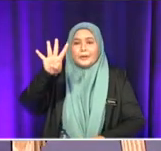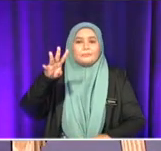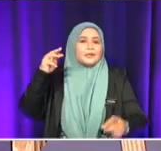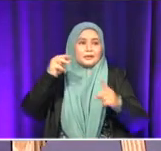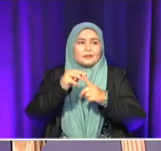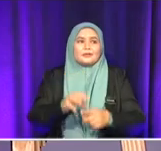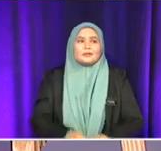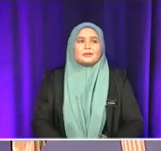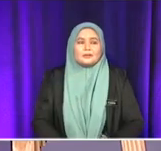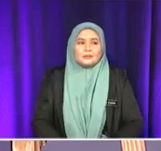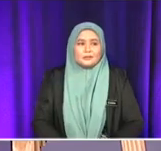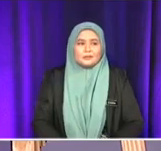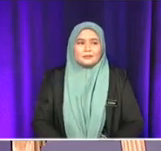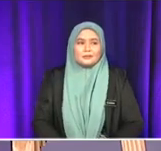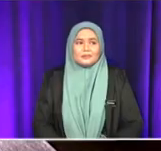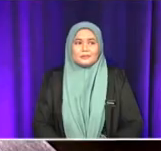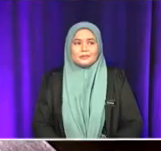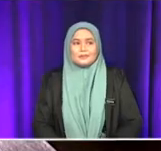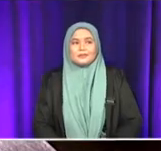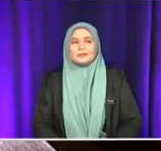markas cepat sih